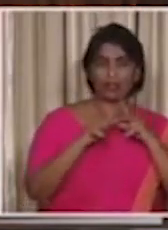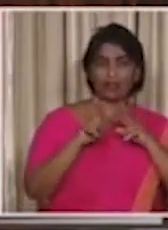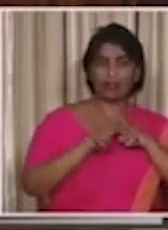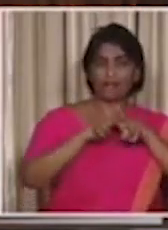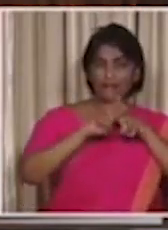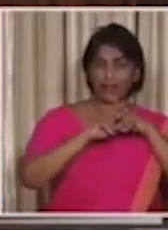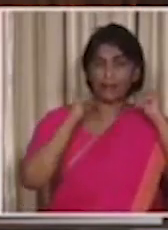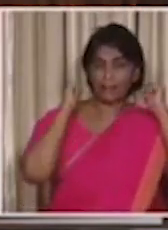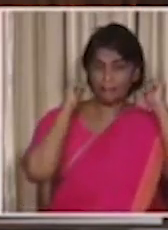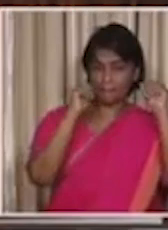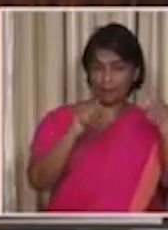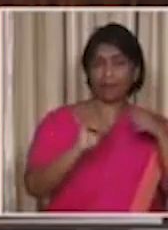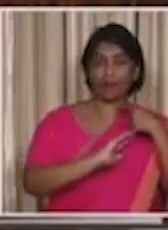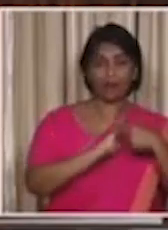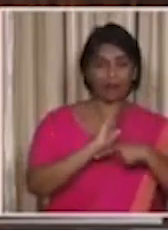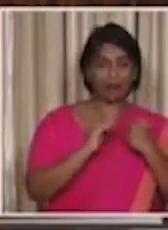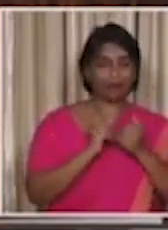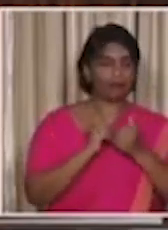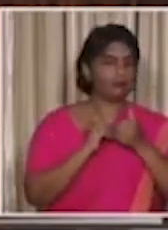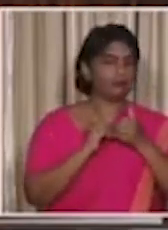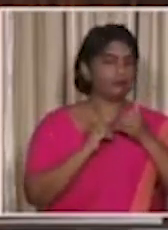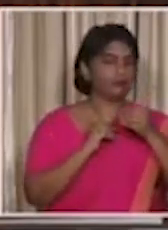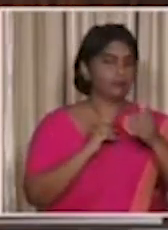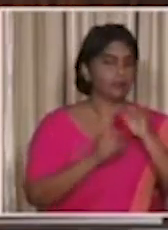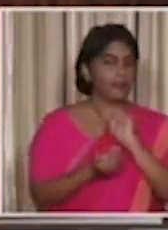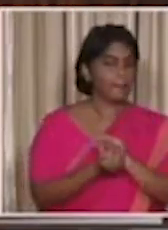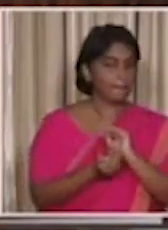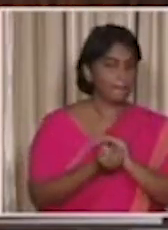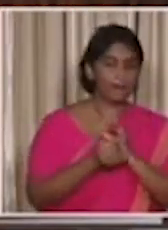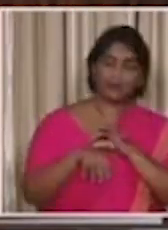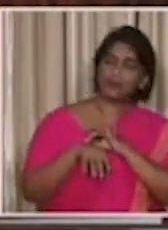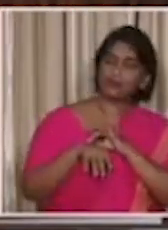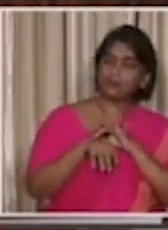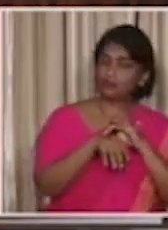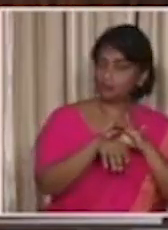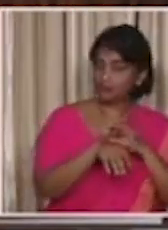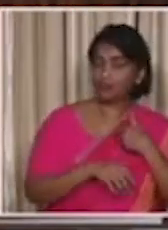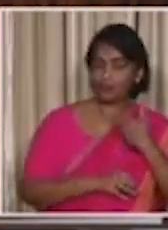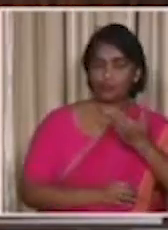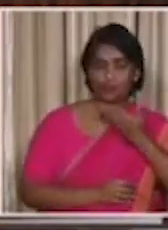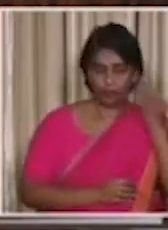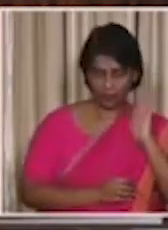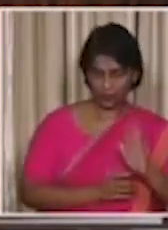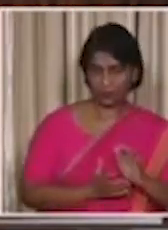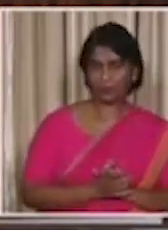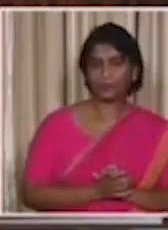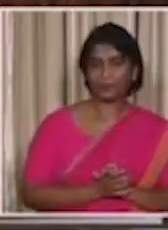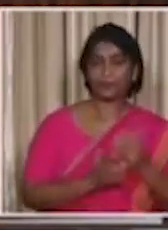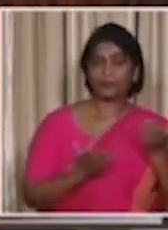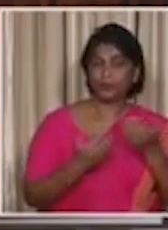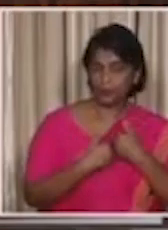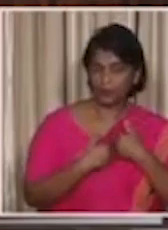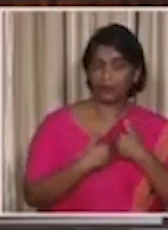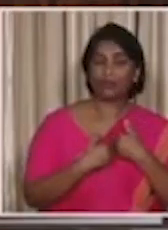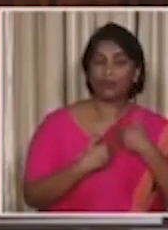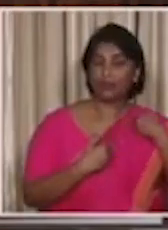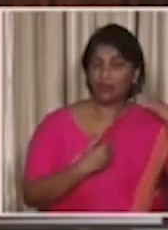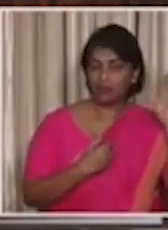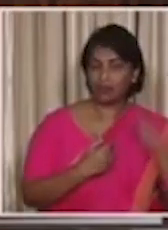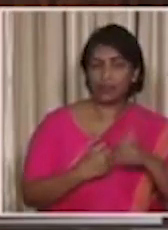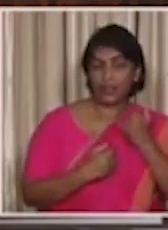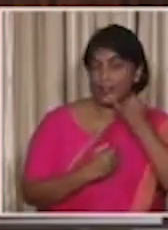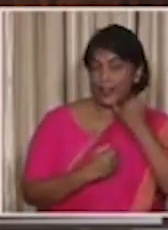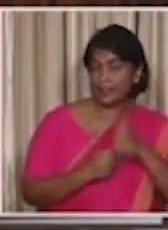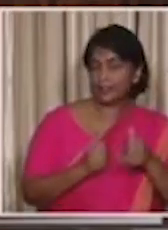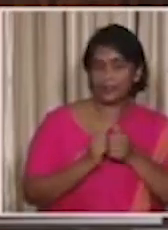ශ්‍රී ලංකා මාතාව සෑහෙන දුරක් ආරක්ෂිතව රැගෙන එන්න අපට පුළුවන් වෙලා තිබෙනවා. අපේ ආවේ ලේසි